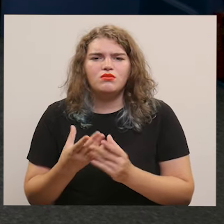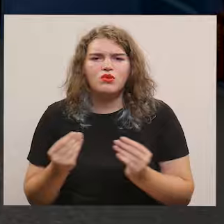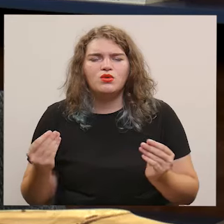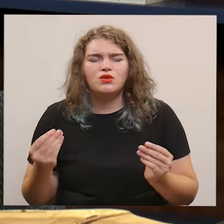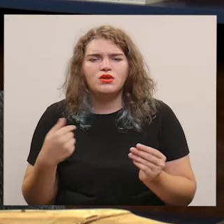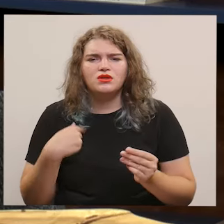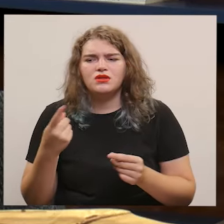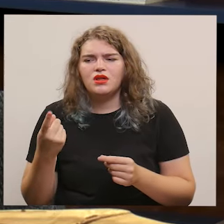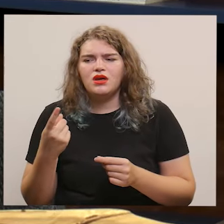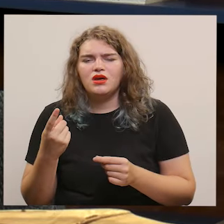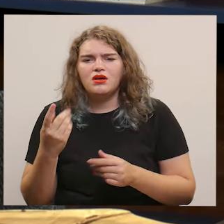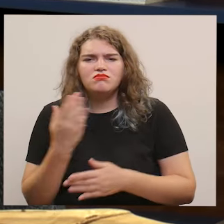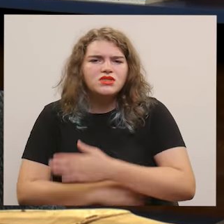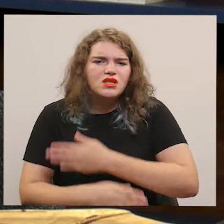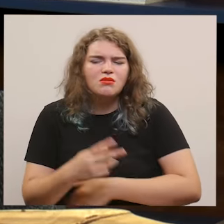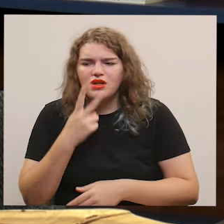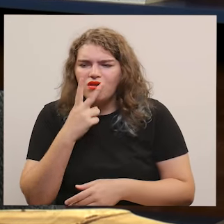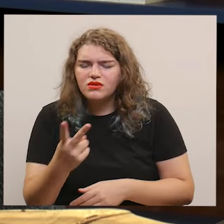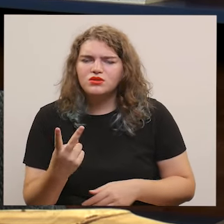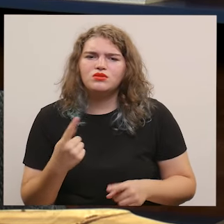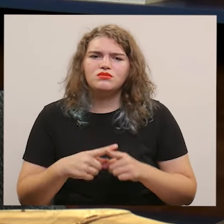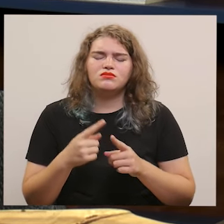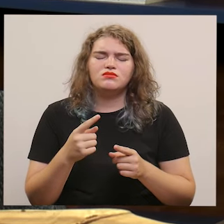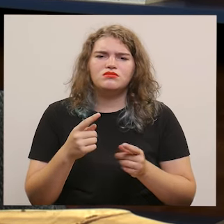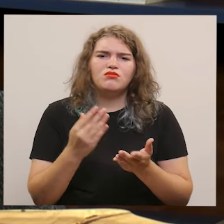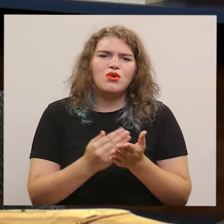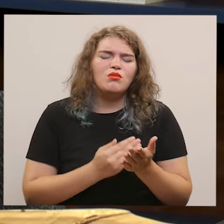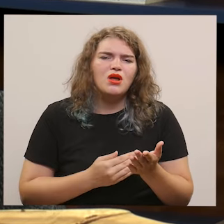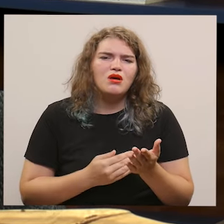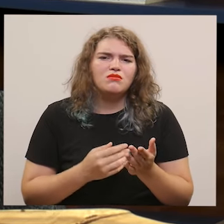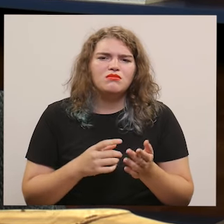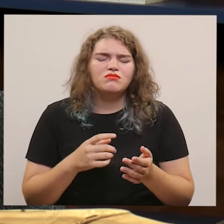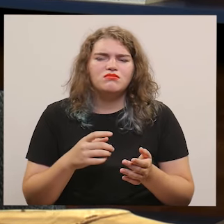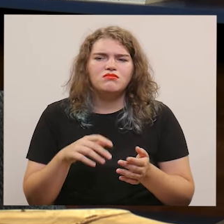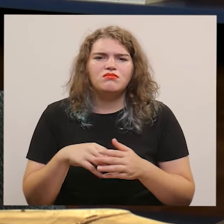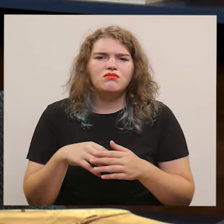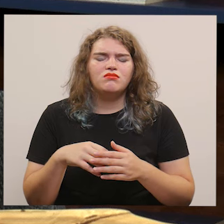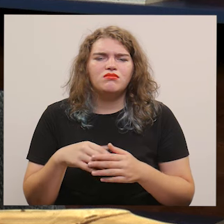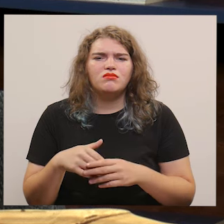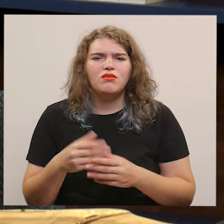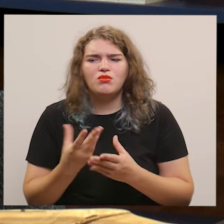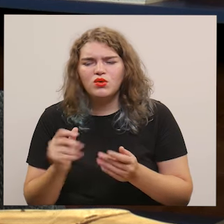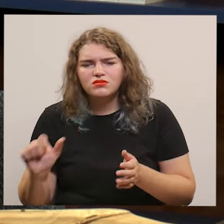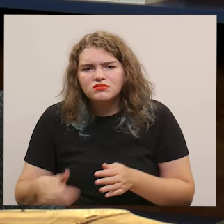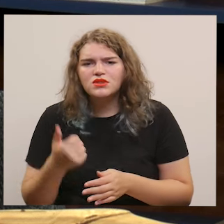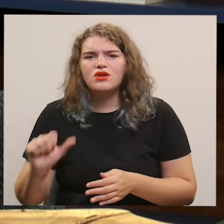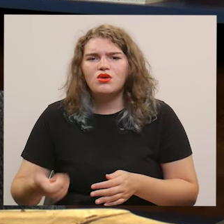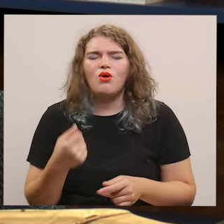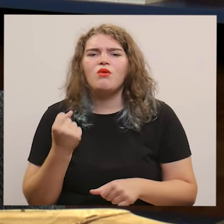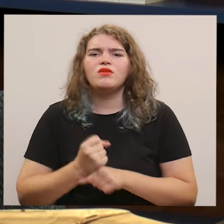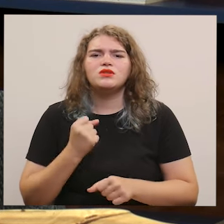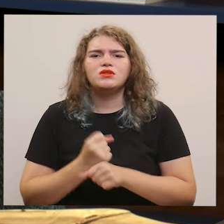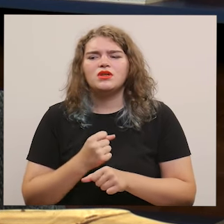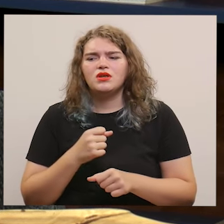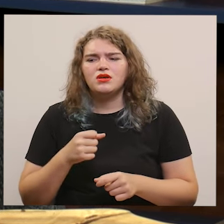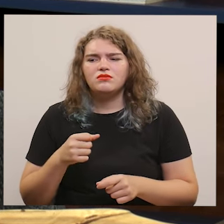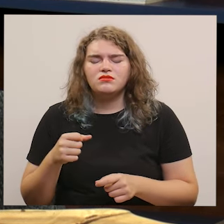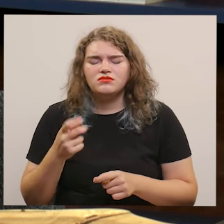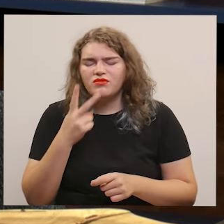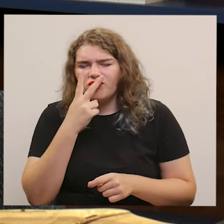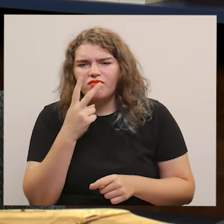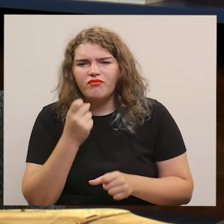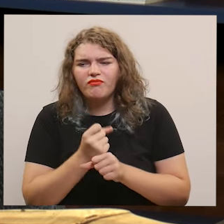Foarte multă dizabilitate, foarte mult eșec, foarte mult, hai să o luăm din nou de la capăt, foarte mult mers pe